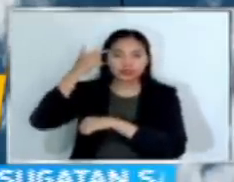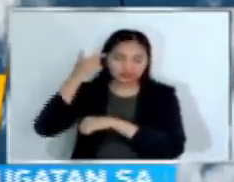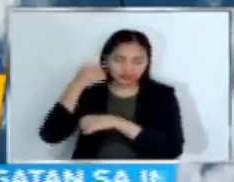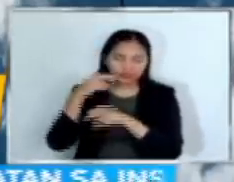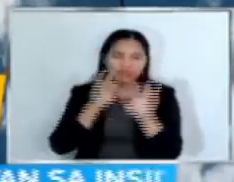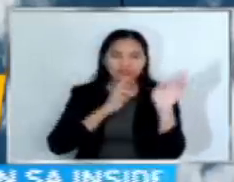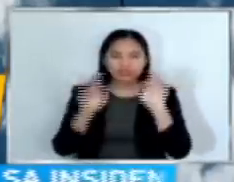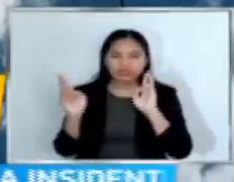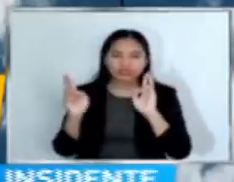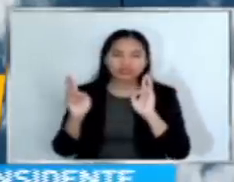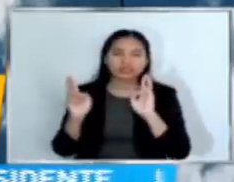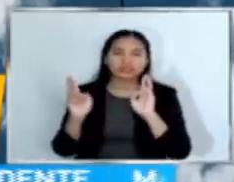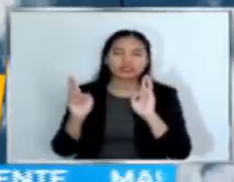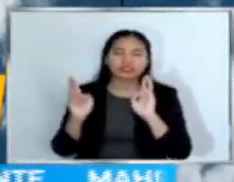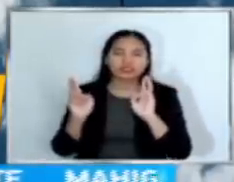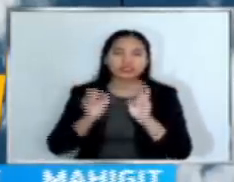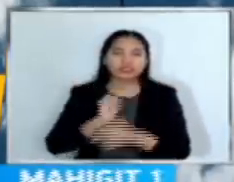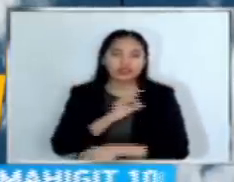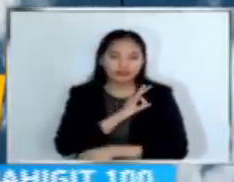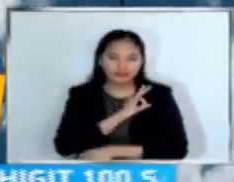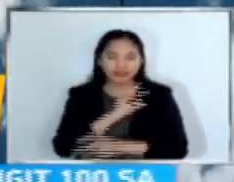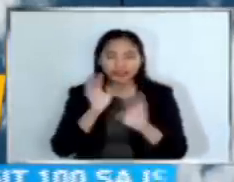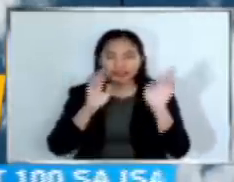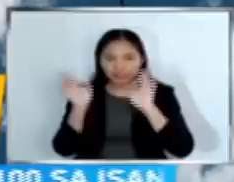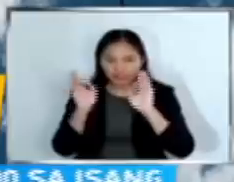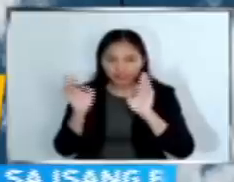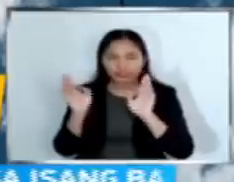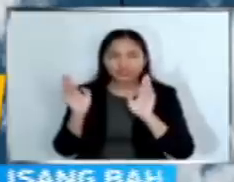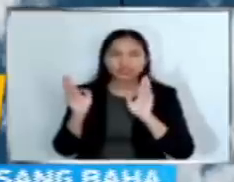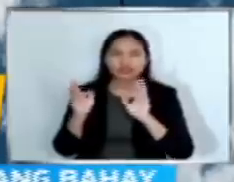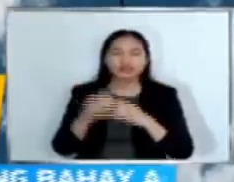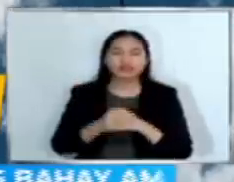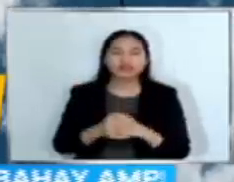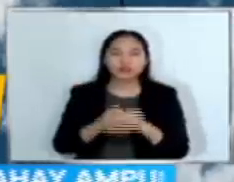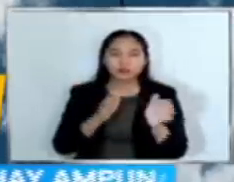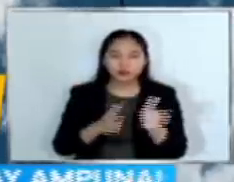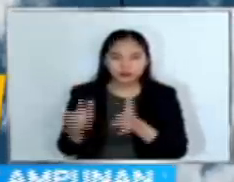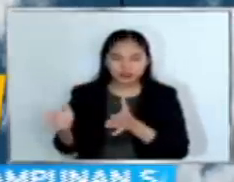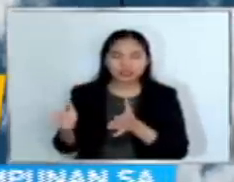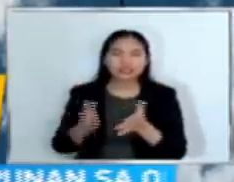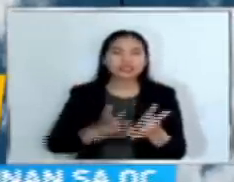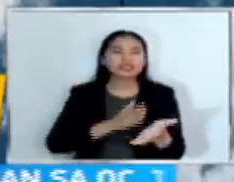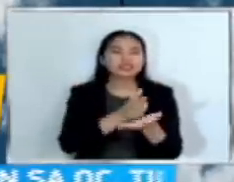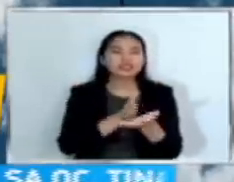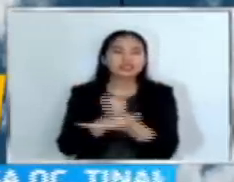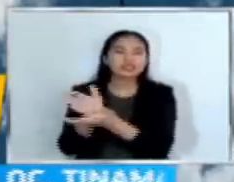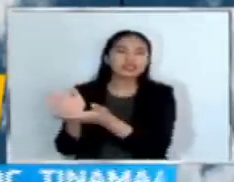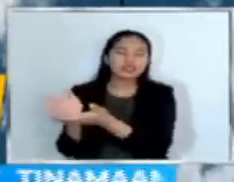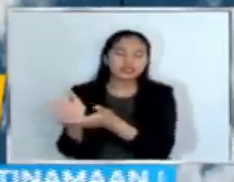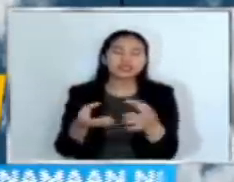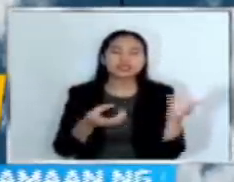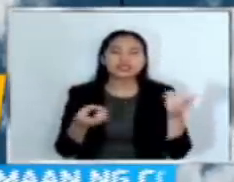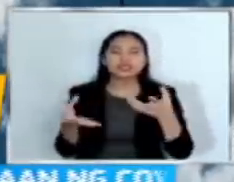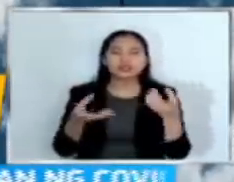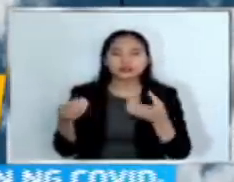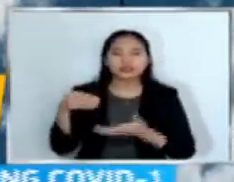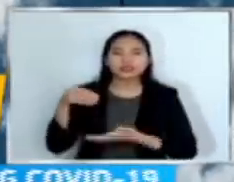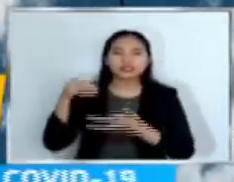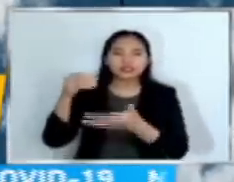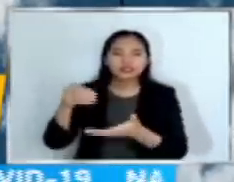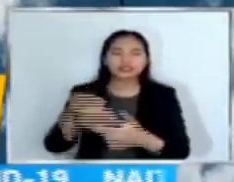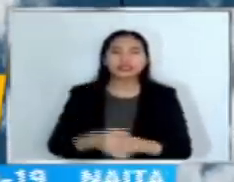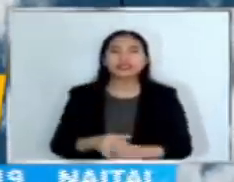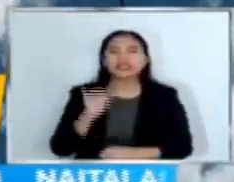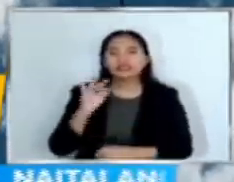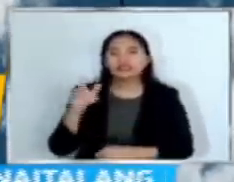stocks ready for deployment for immediate sending and delivery doon sa mga communities pag nangailangan yung evacuation, nangailangan yung